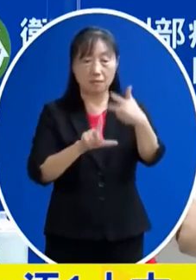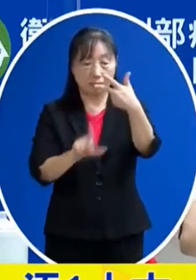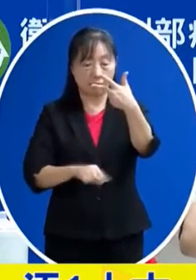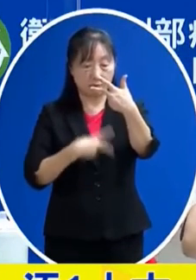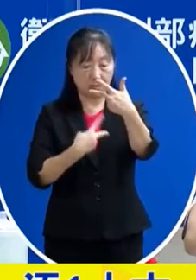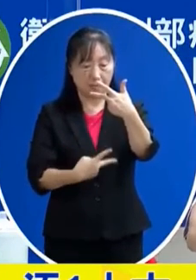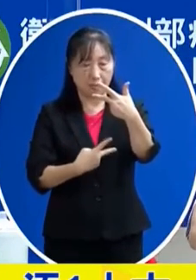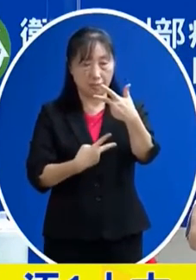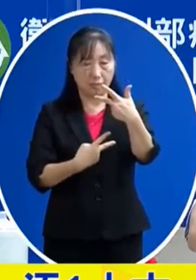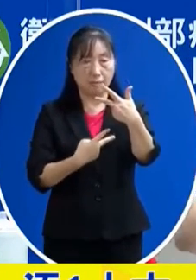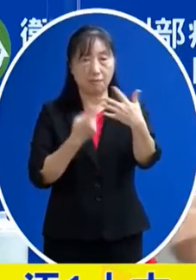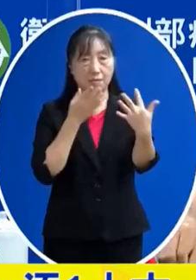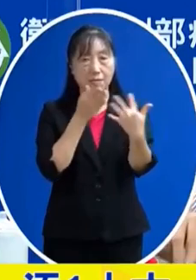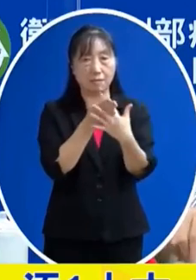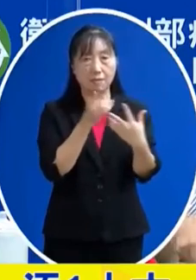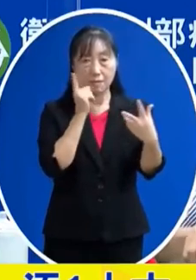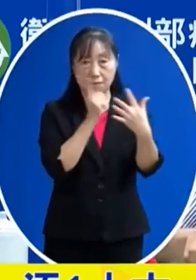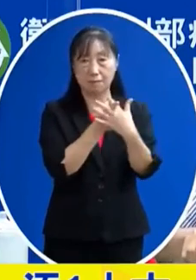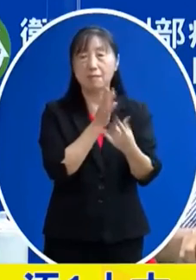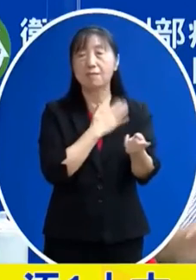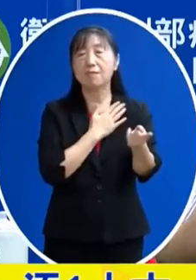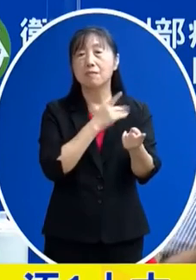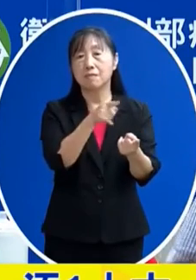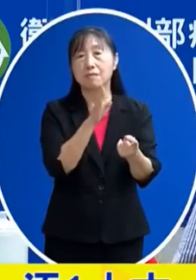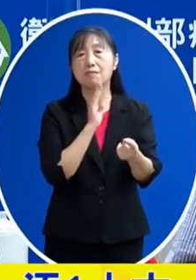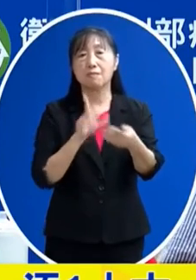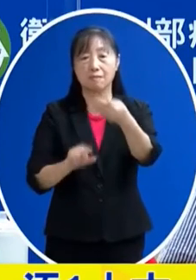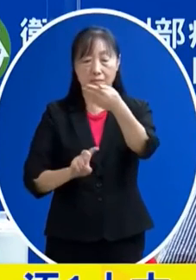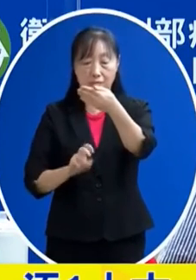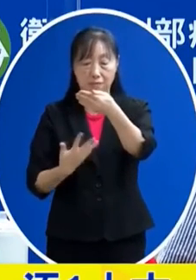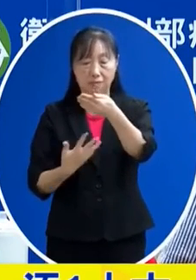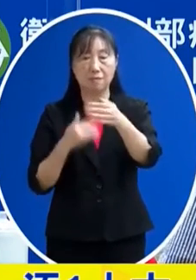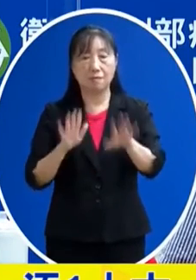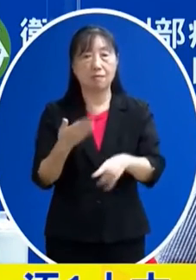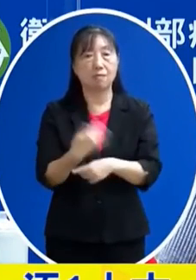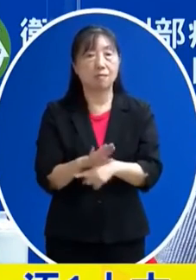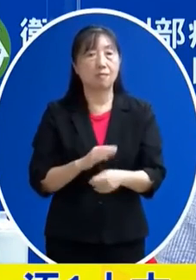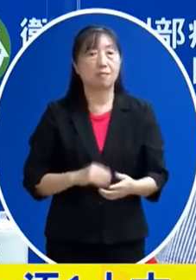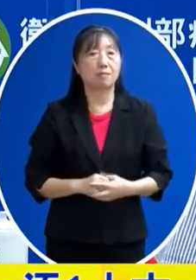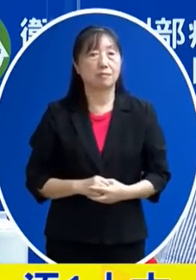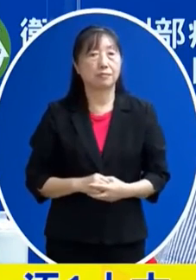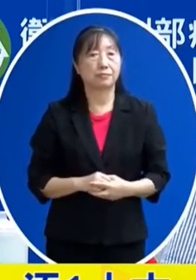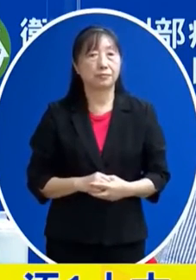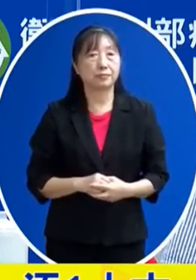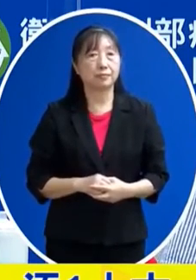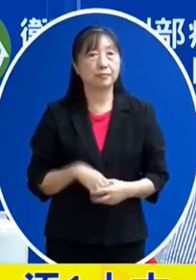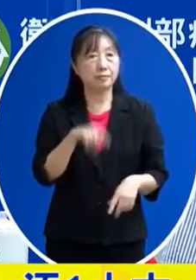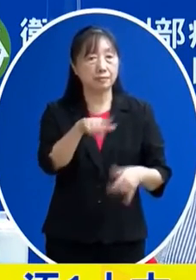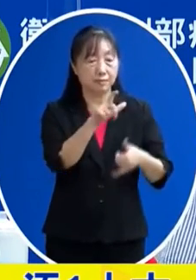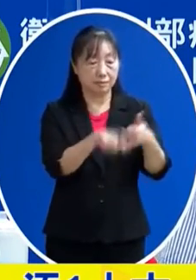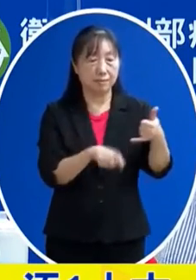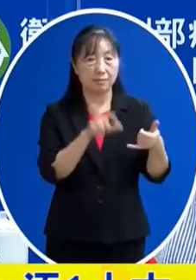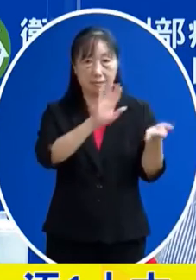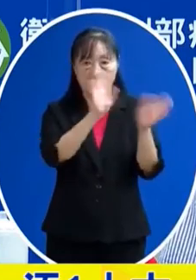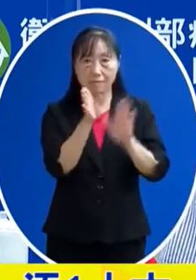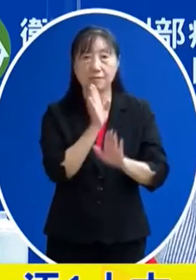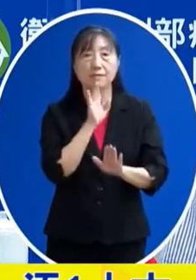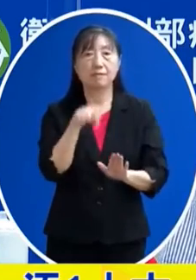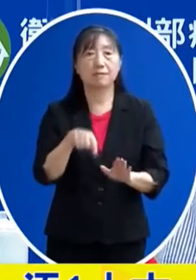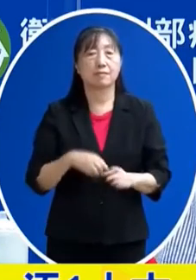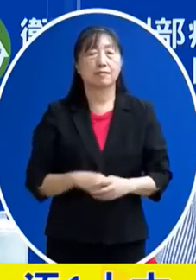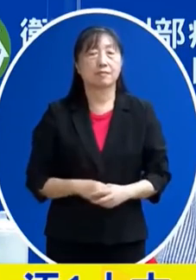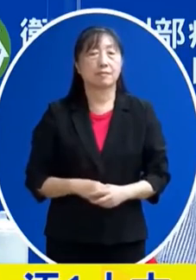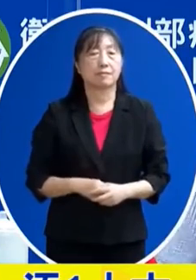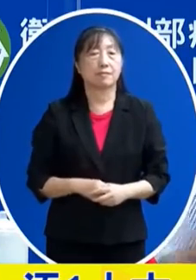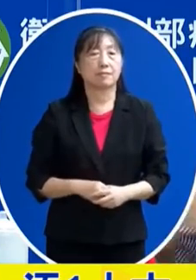诊，9月28号不幸来离世哈。所以这个个案是这样的一个状况。